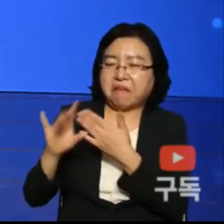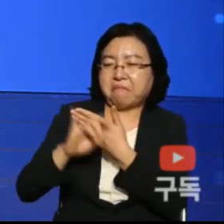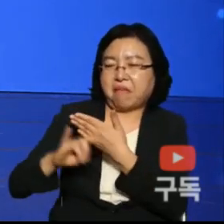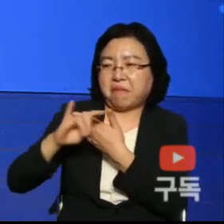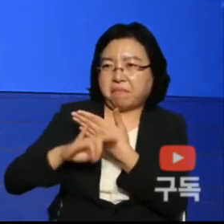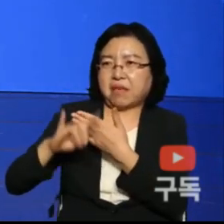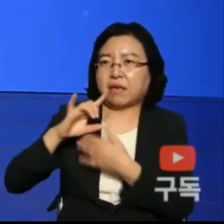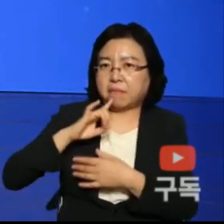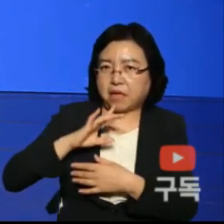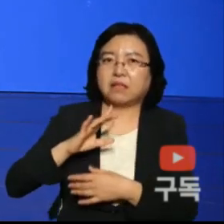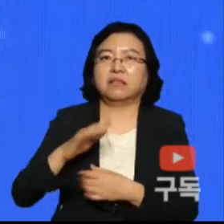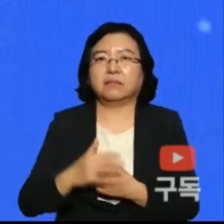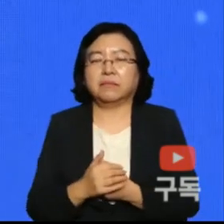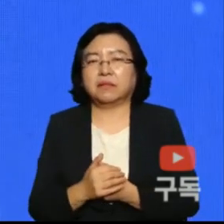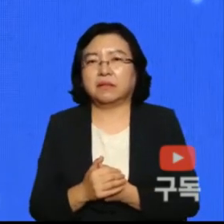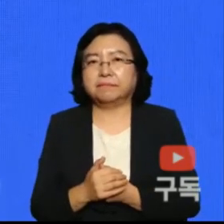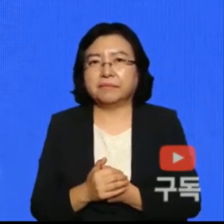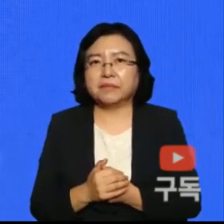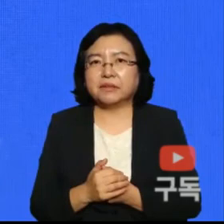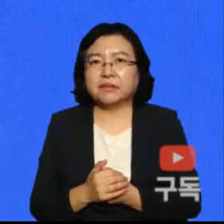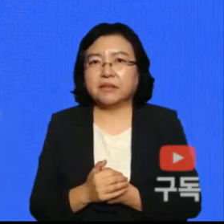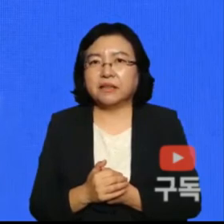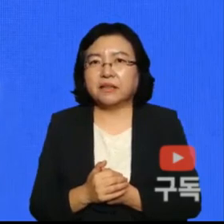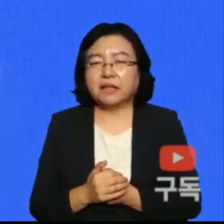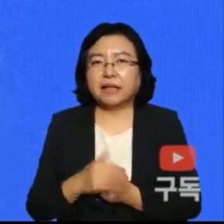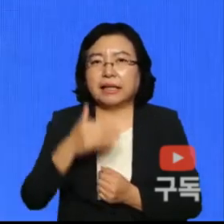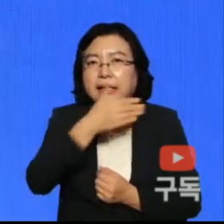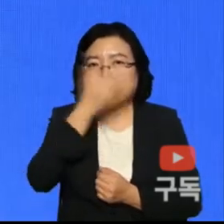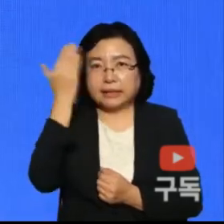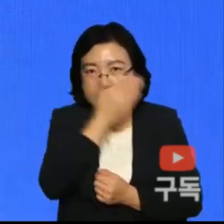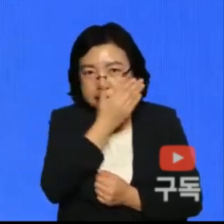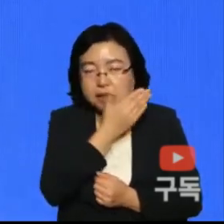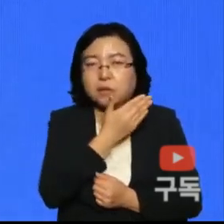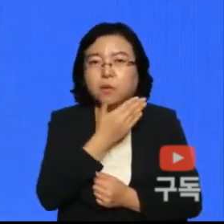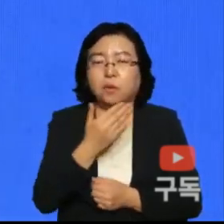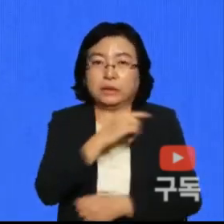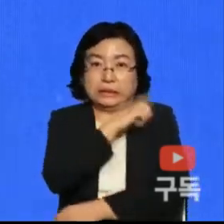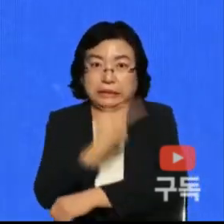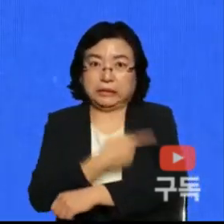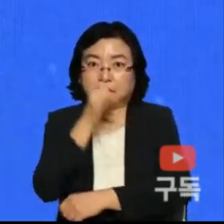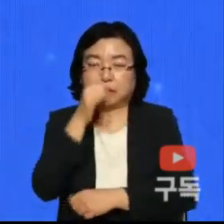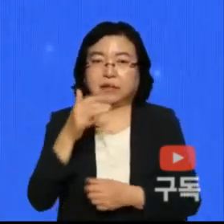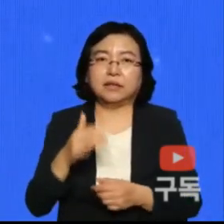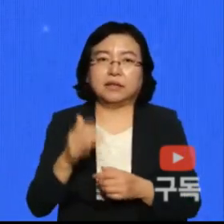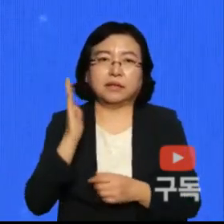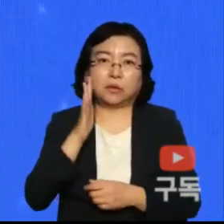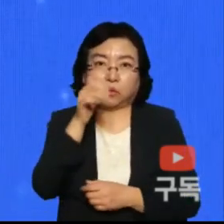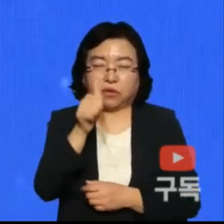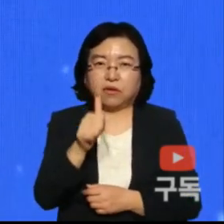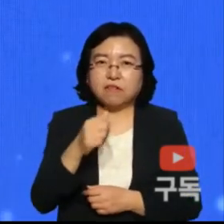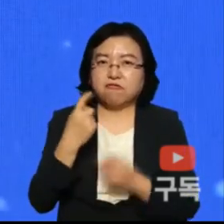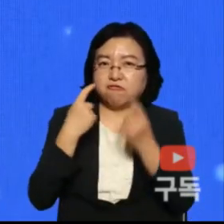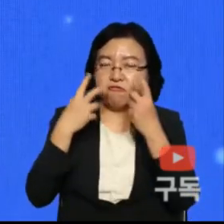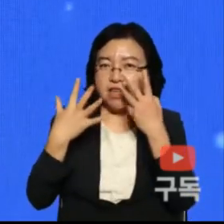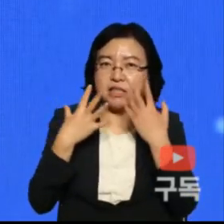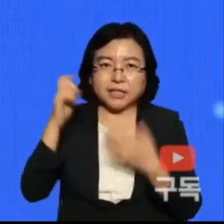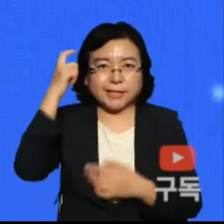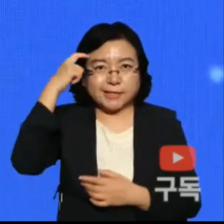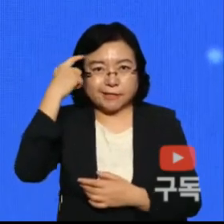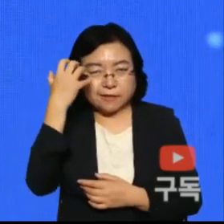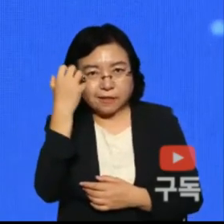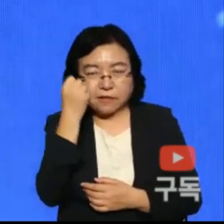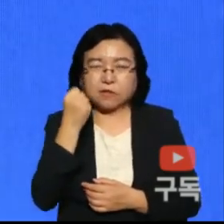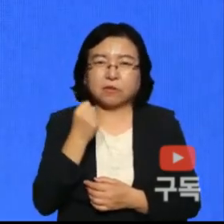찾습니다 청렴하고 유능한 대통령 뚜렷한 철학과 가치 로 무장하고